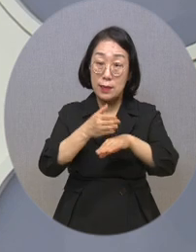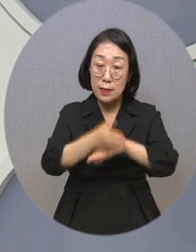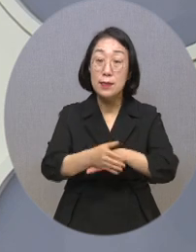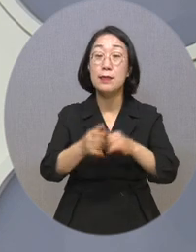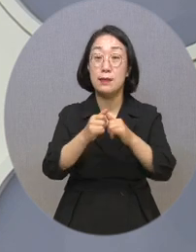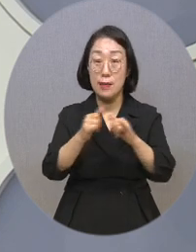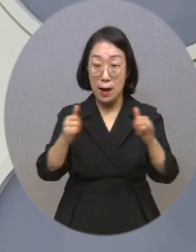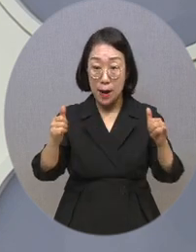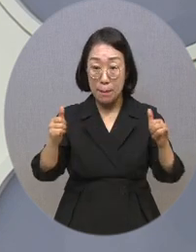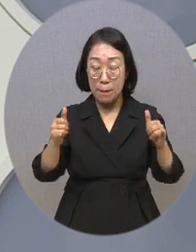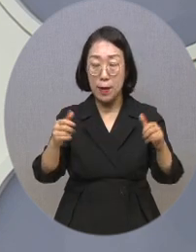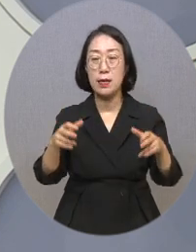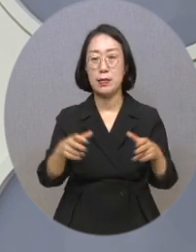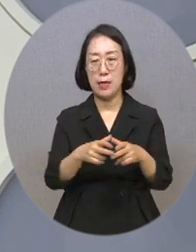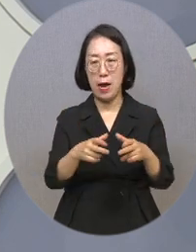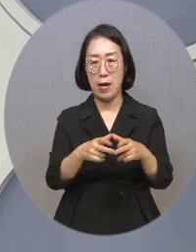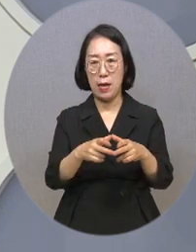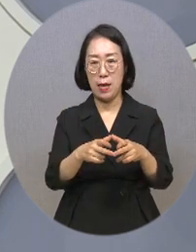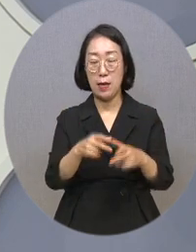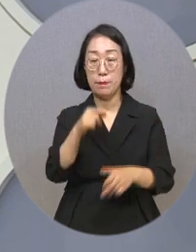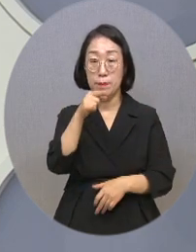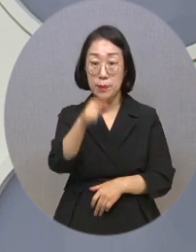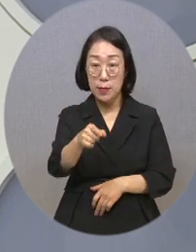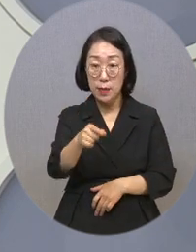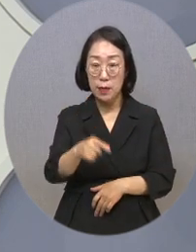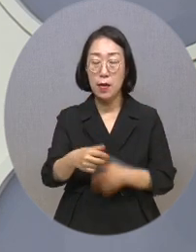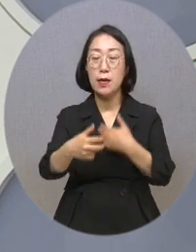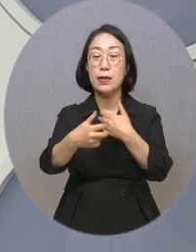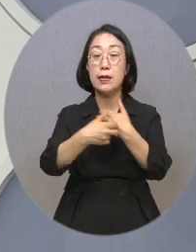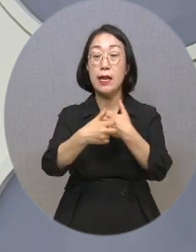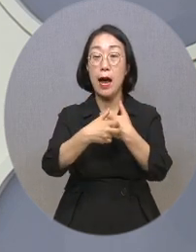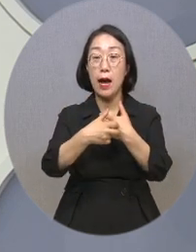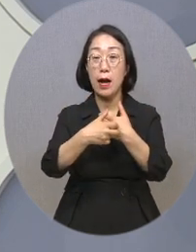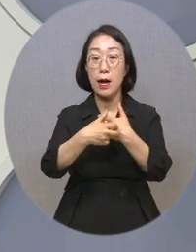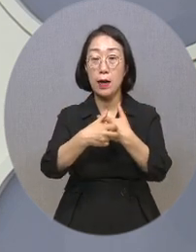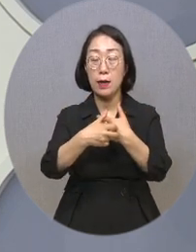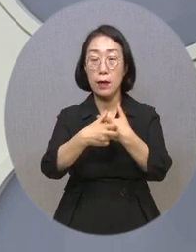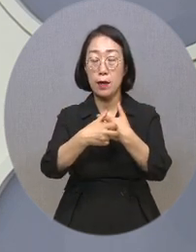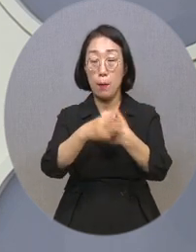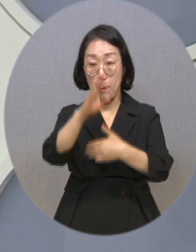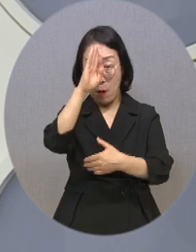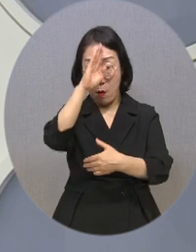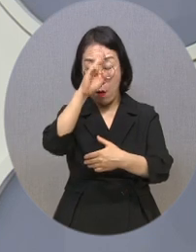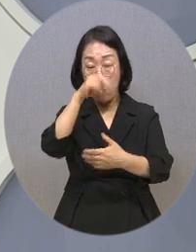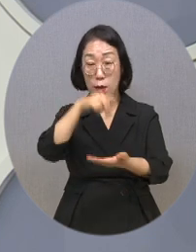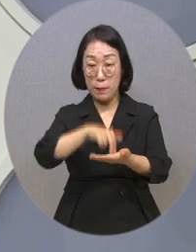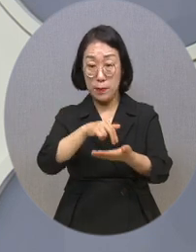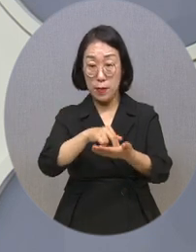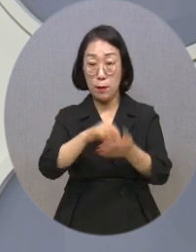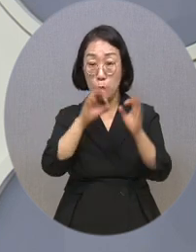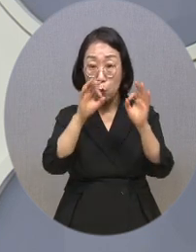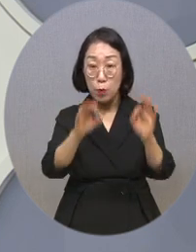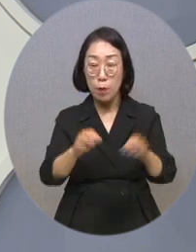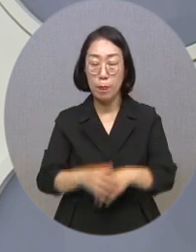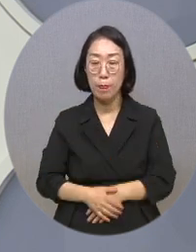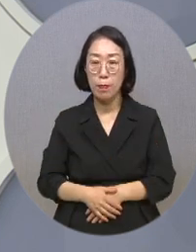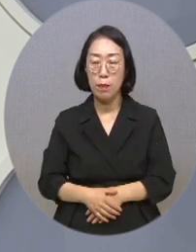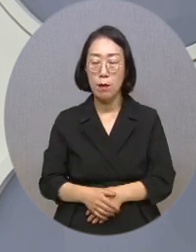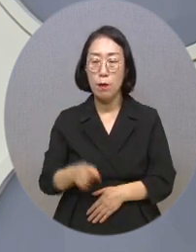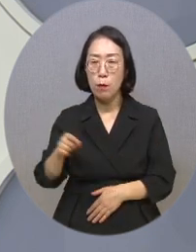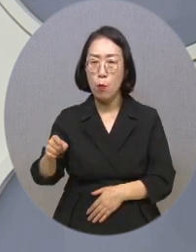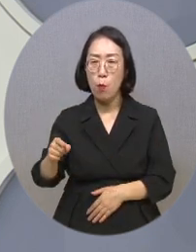장애인이라고 하는데요. 근데 이제 그거는 의학적으로 보면은 아까 말씀하신 그 지금 우리가